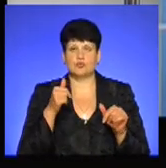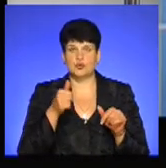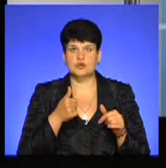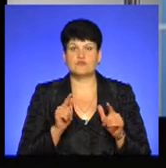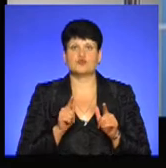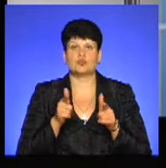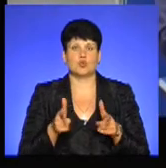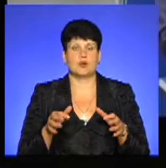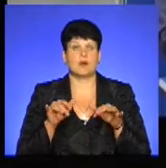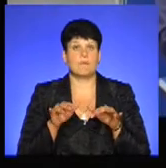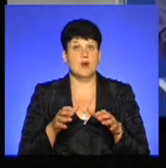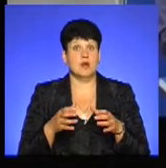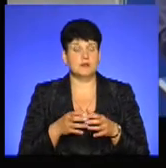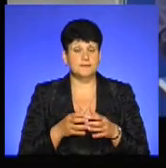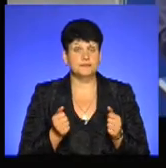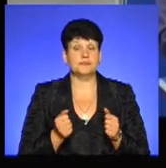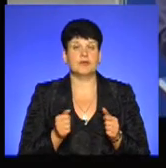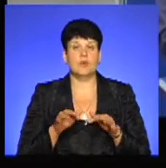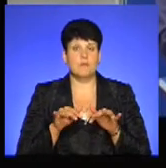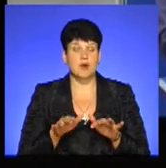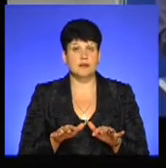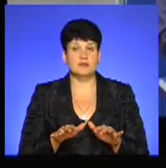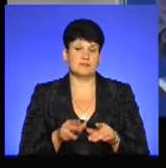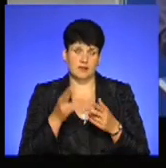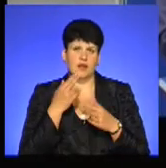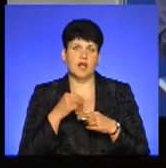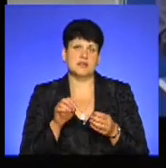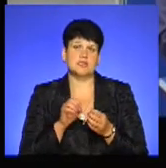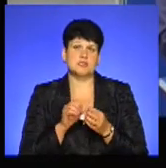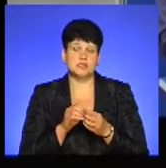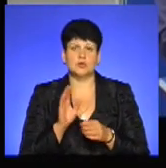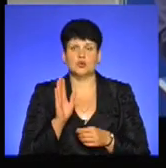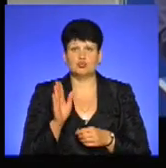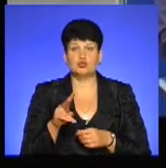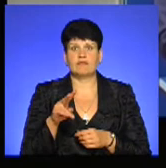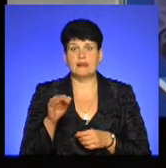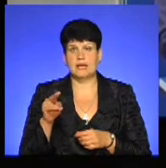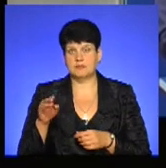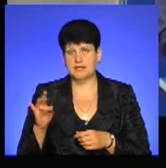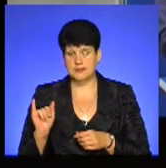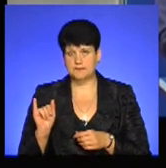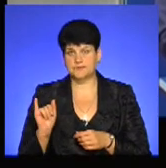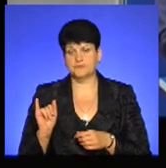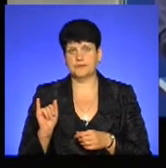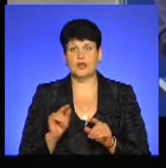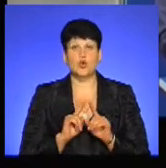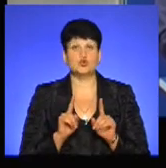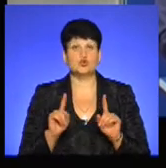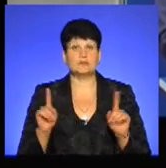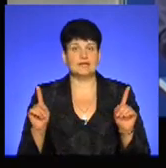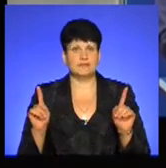кампанії. Ну, вступна кампанія традиційно буде в липні. Особливих